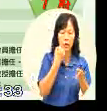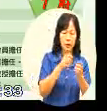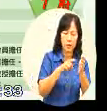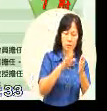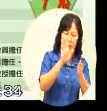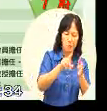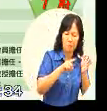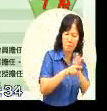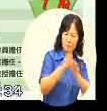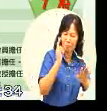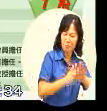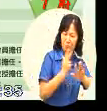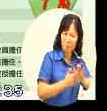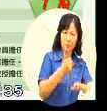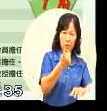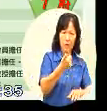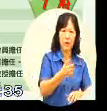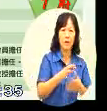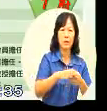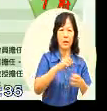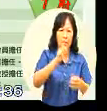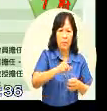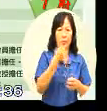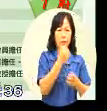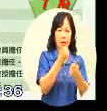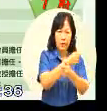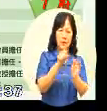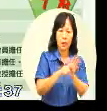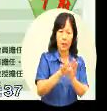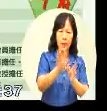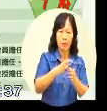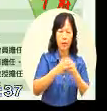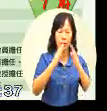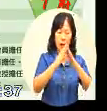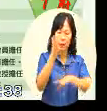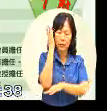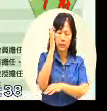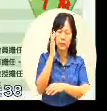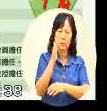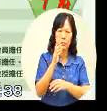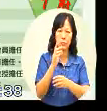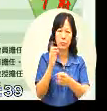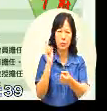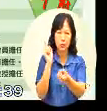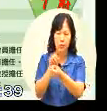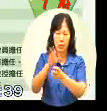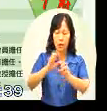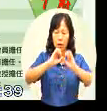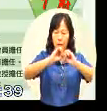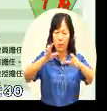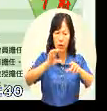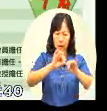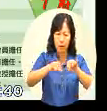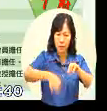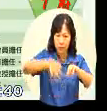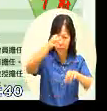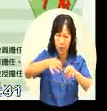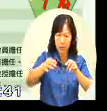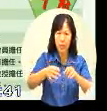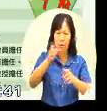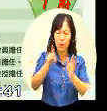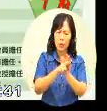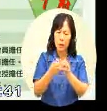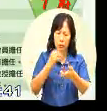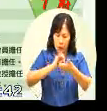专家。换句话说呢，市政府呢对公告地价呢有绝对